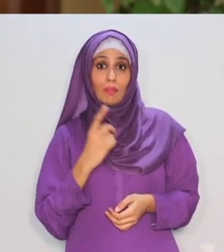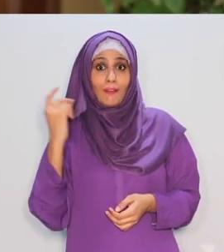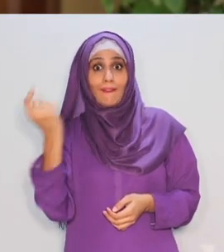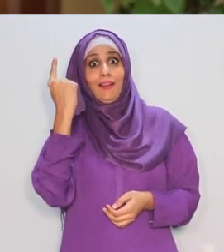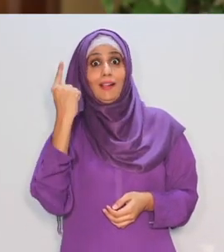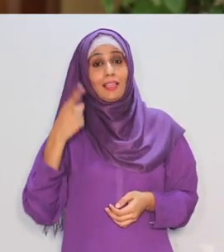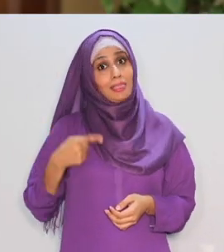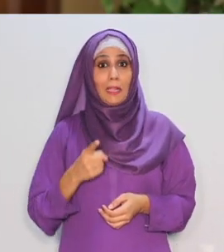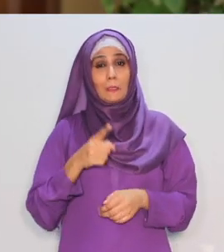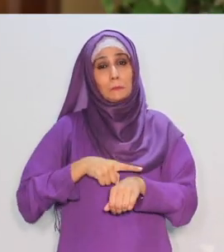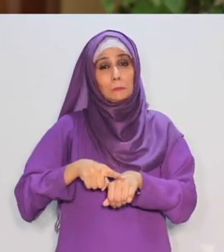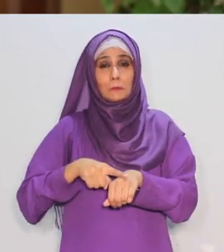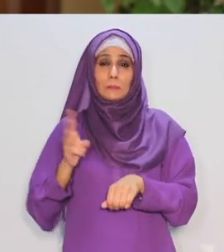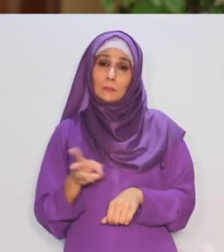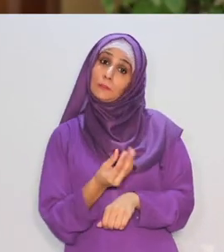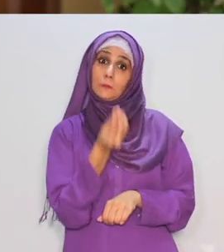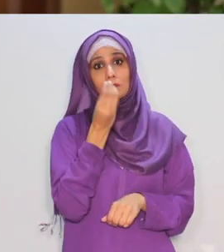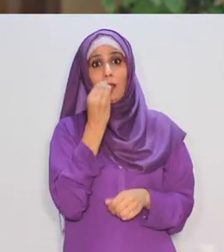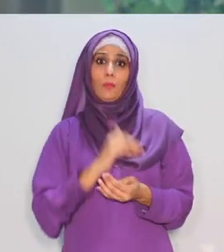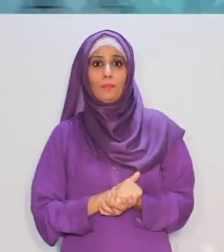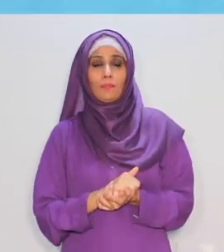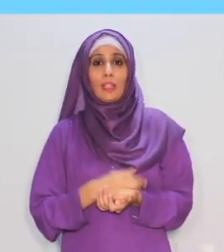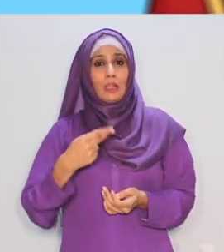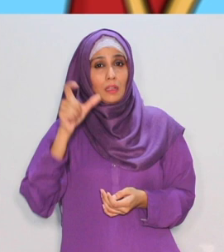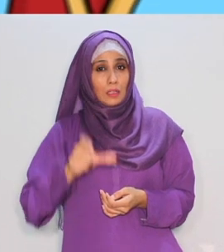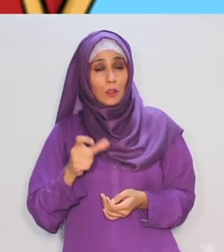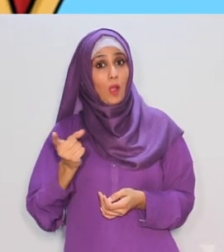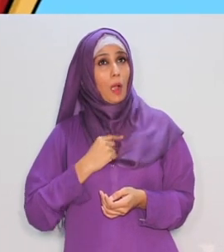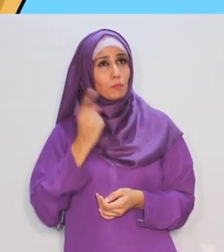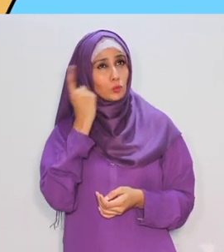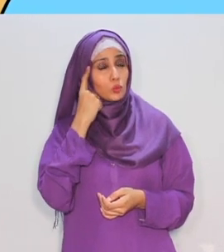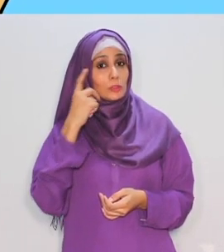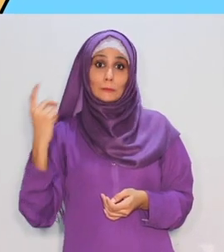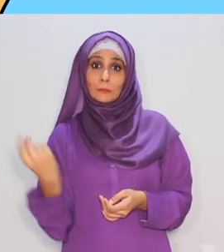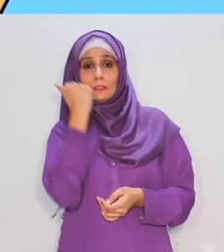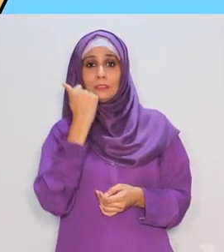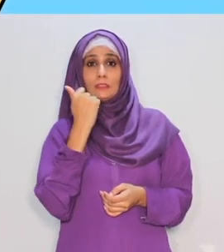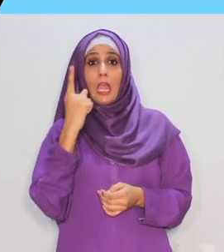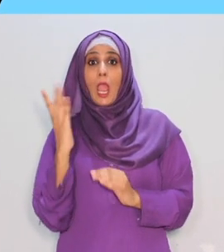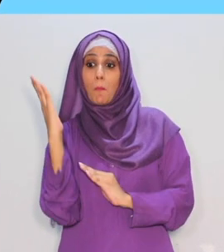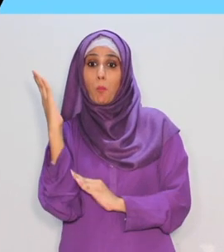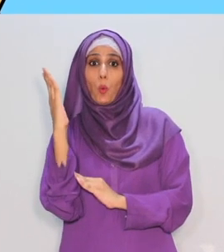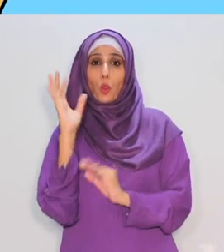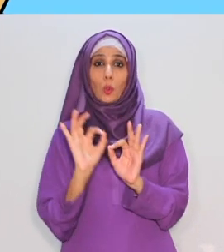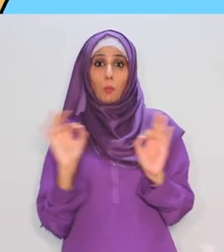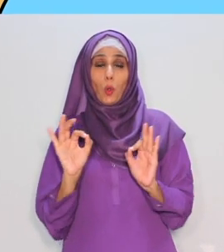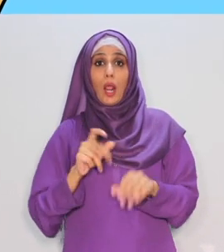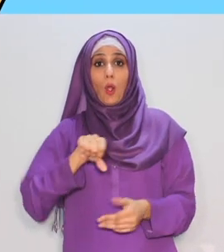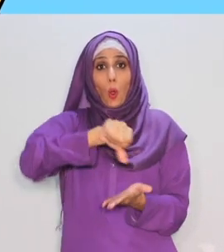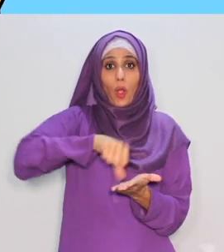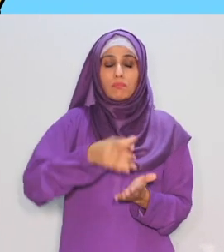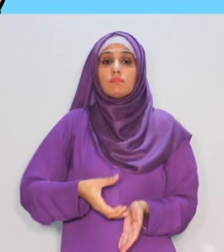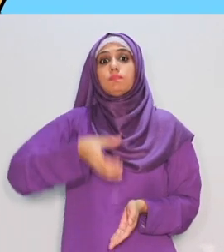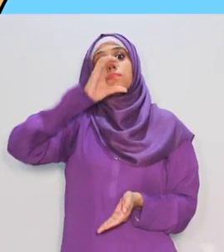हूँ, चिकनाई वाले खाने खाता हूँ, हादी ने खुद से कहा और जल्दी से एक पूरी बोतल तेल की पी